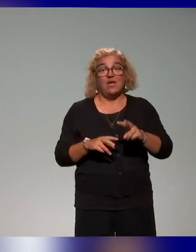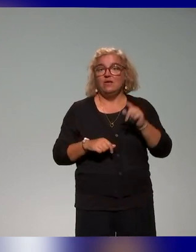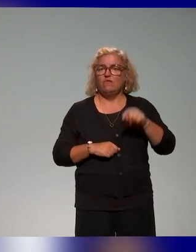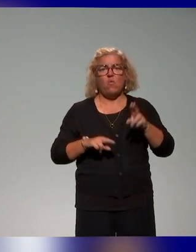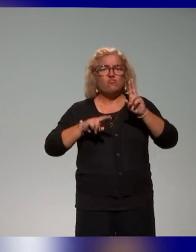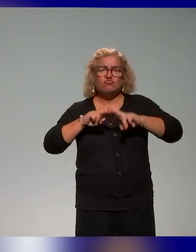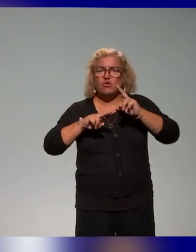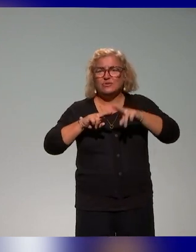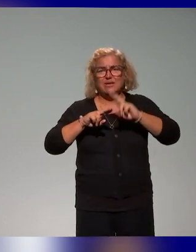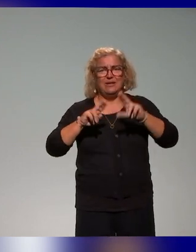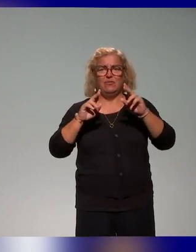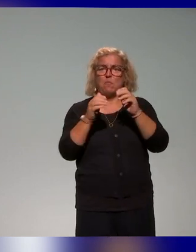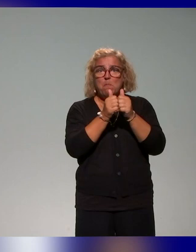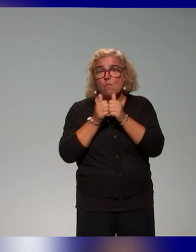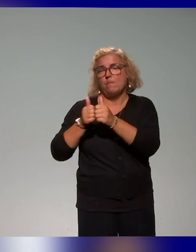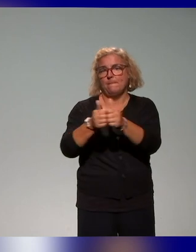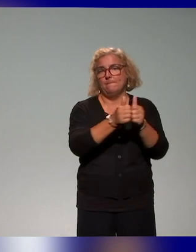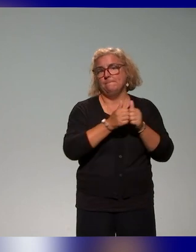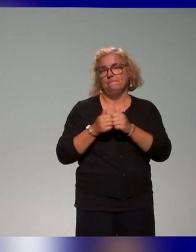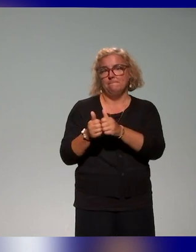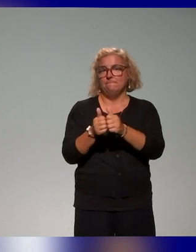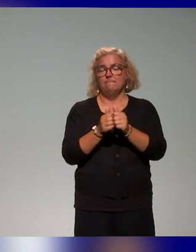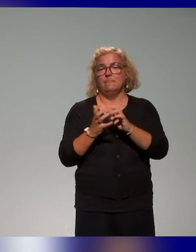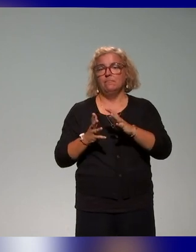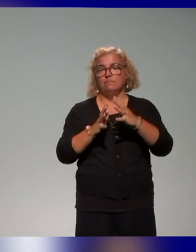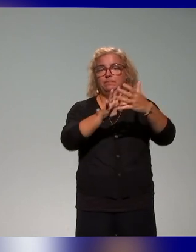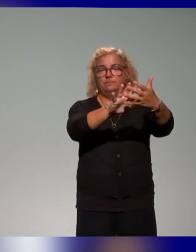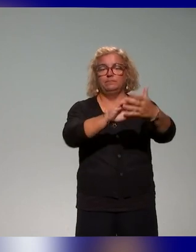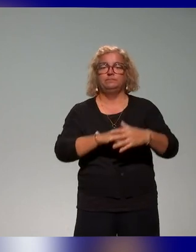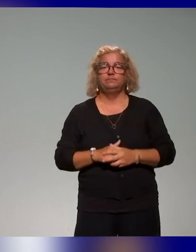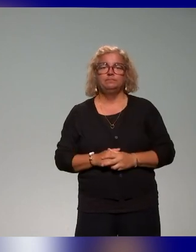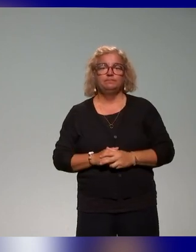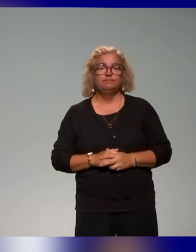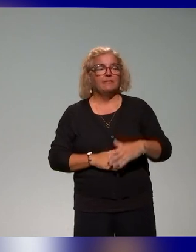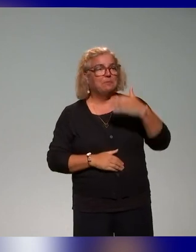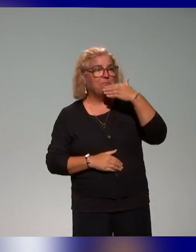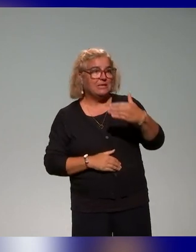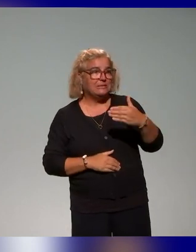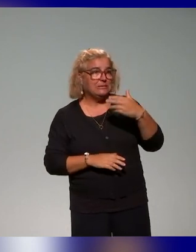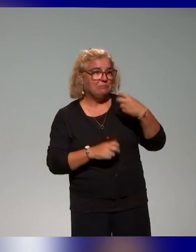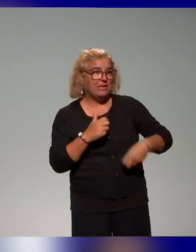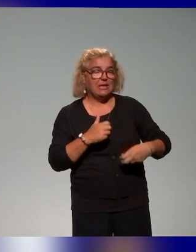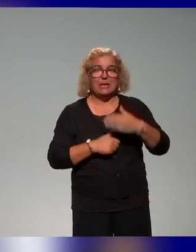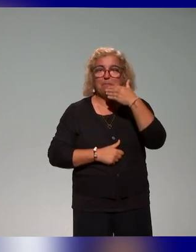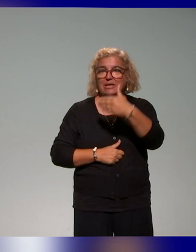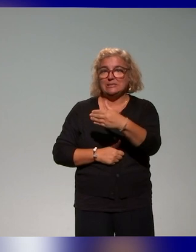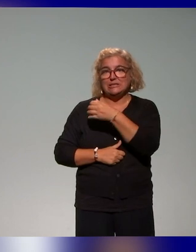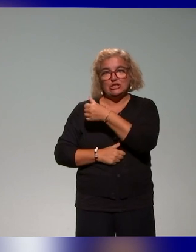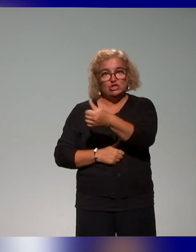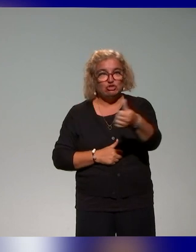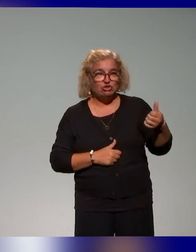façon communautaire, impérativement. Merci. Oui, merci beaucoup, Pierre. Merci à toutes et à